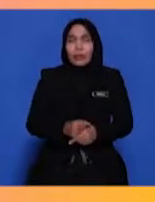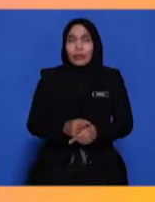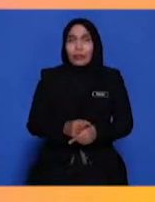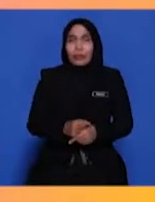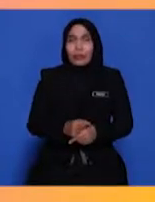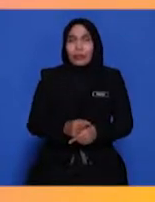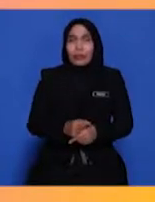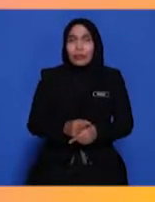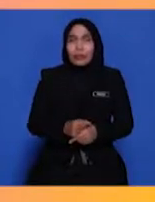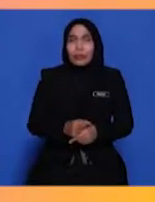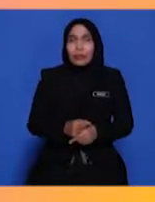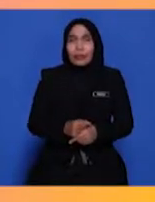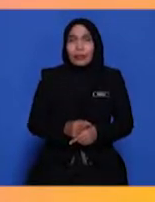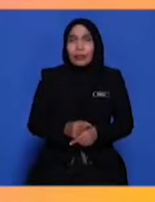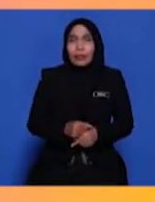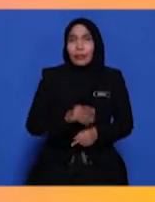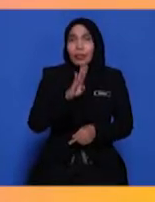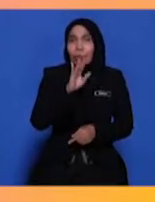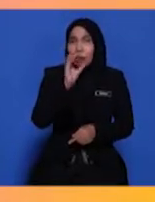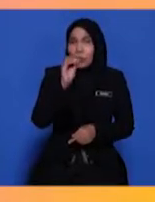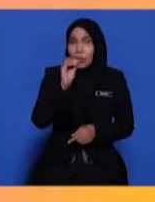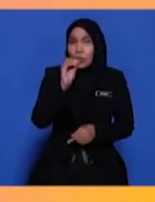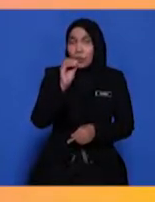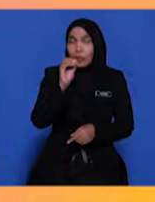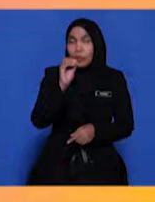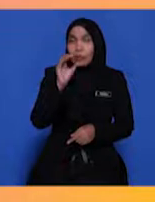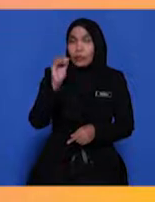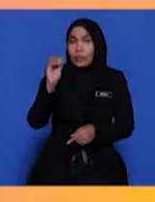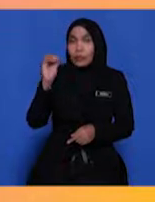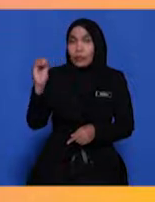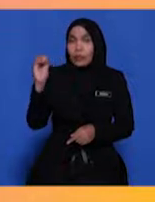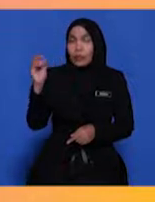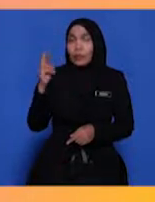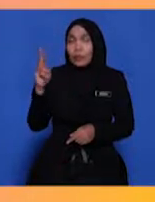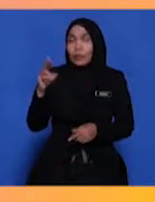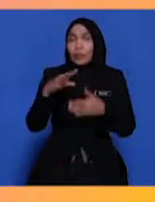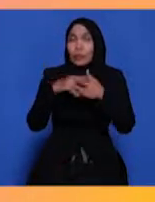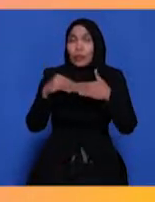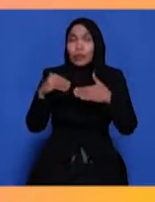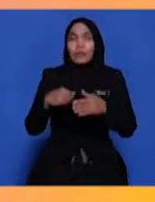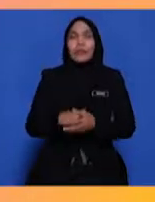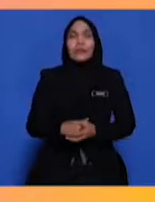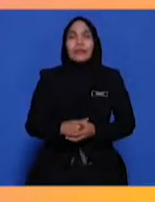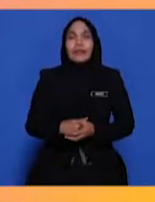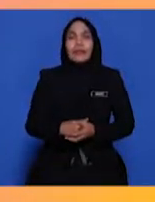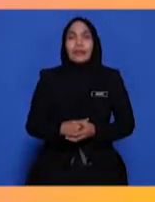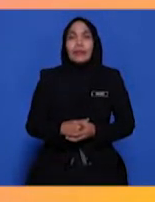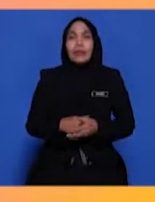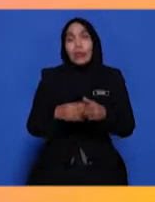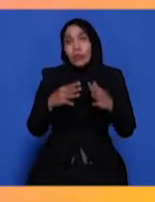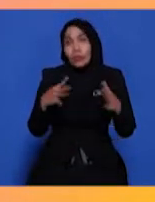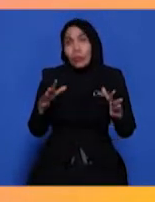anggaran perbelanjaan sebanyak RM40,000. Beliau mengharapkan apabila besar